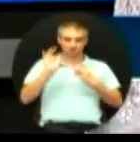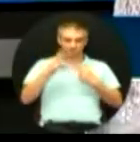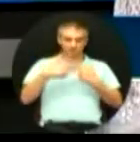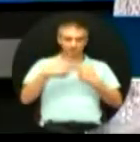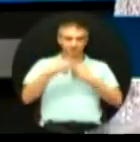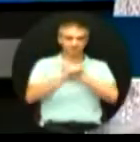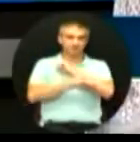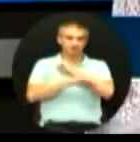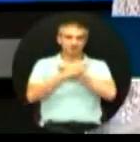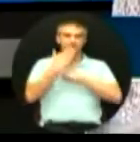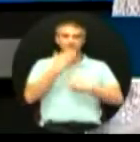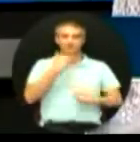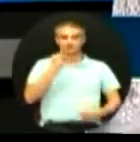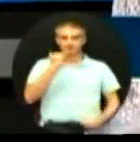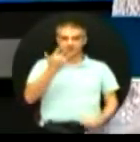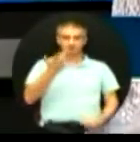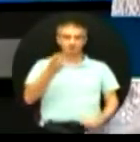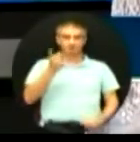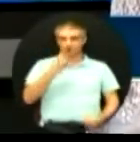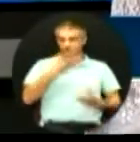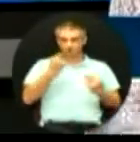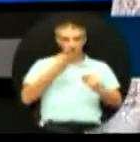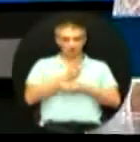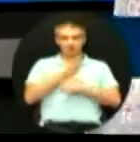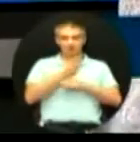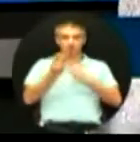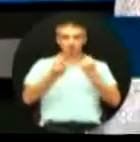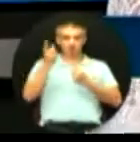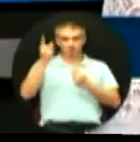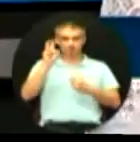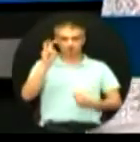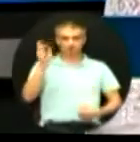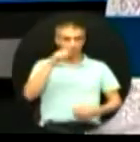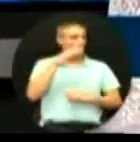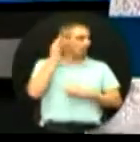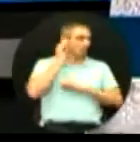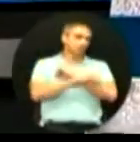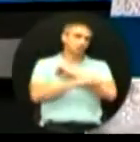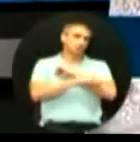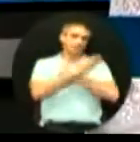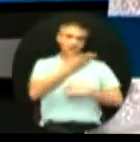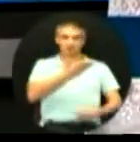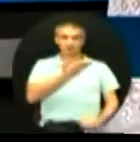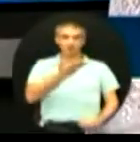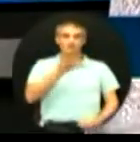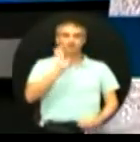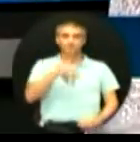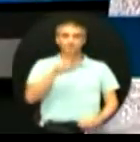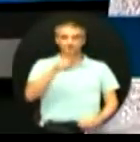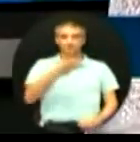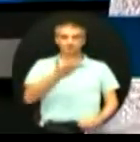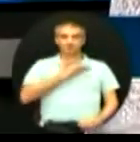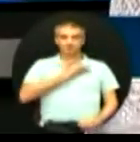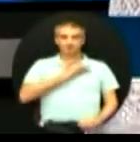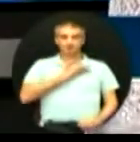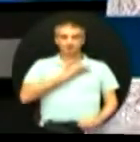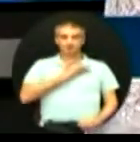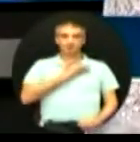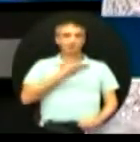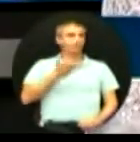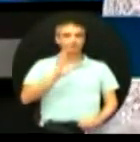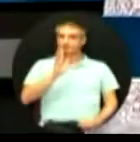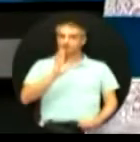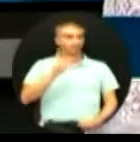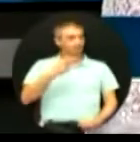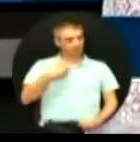נושק לאוניברסיטה העברית. צודקת. יש המון הטרדות מיניות מעיסאוויה, לא סטודנטיות של האוניברסיטה העברית. גם בזה קיבלתי. יש הטרדות מיניות גם במרכז תל